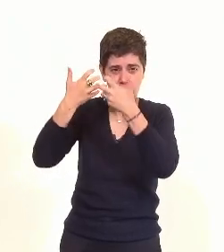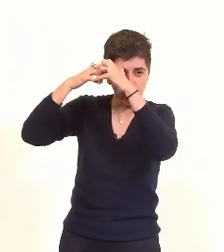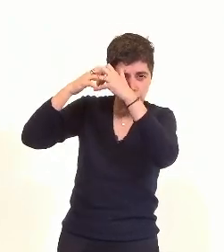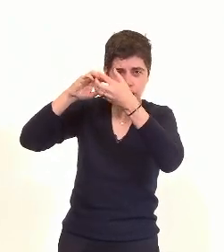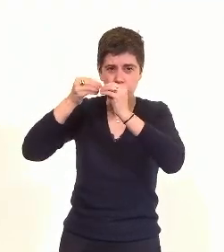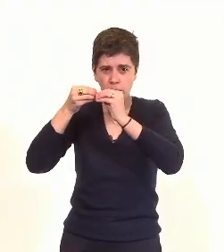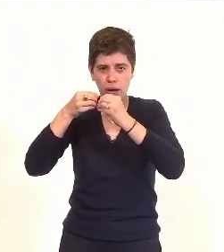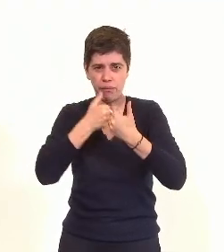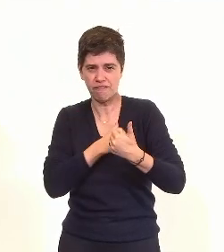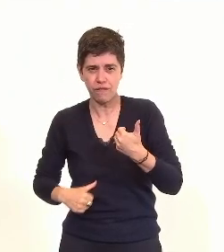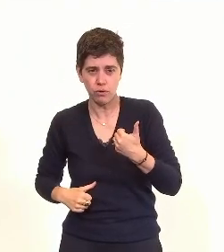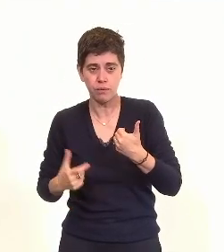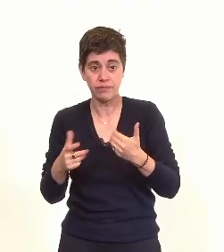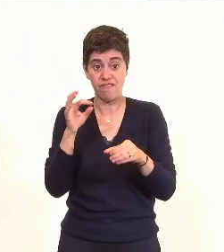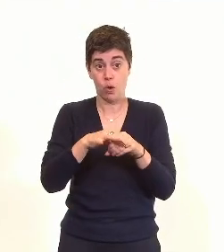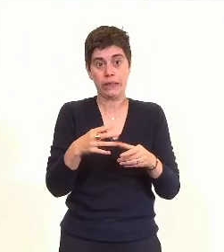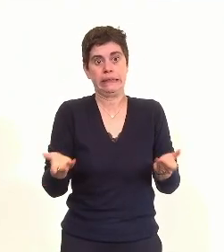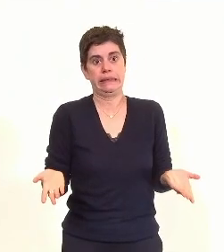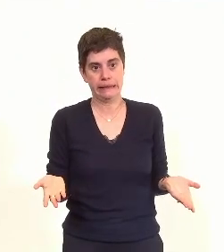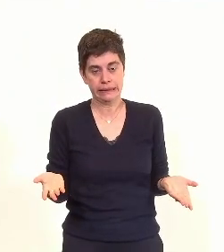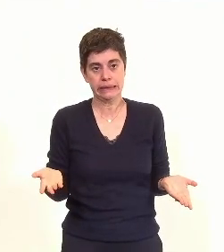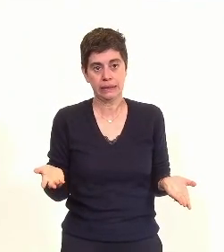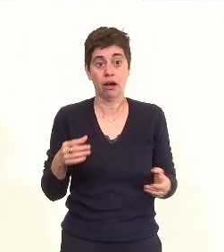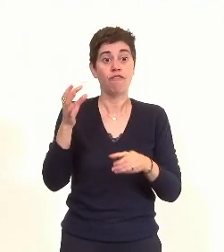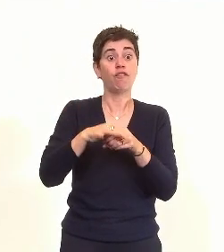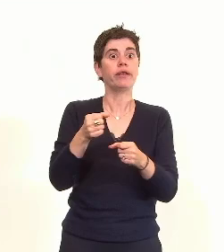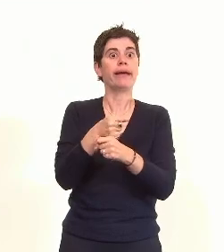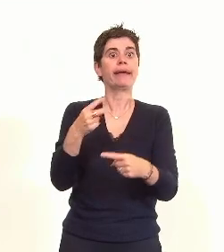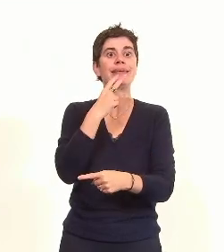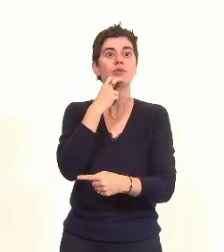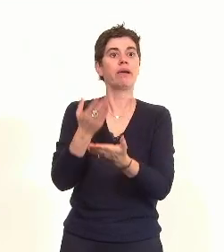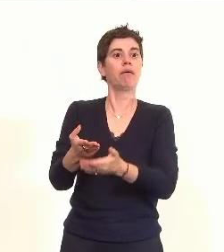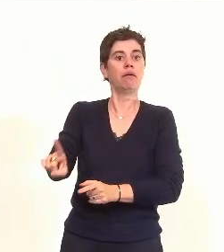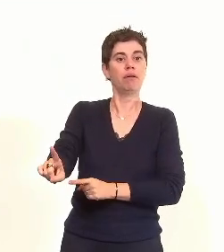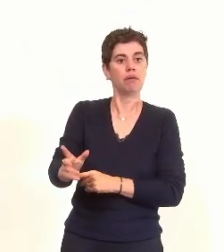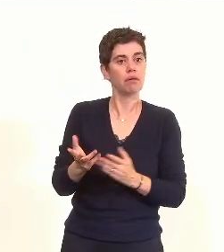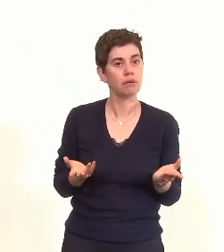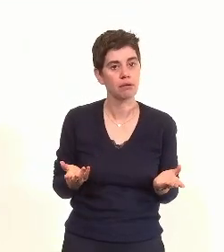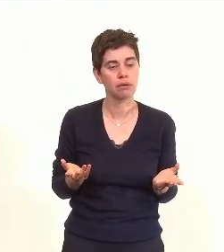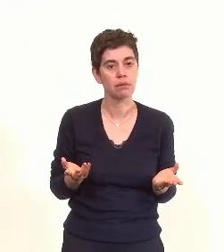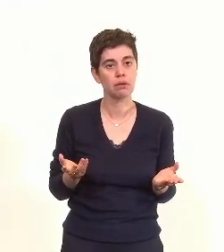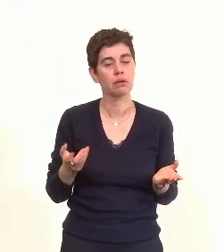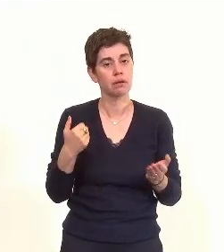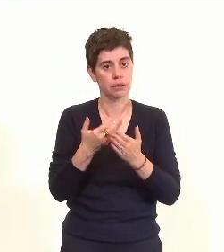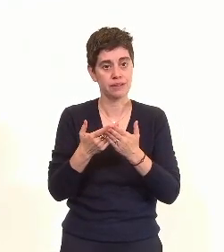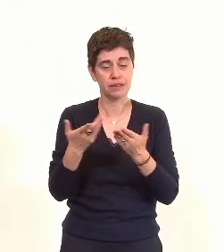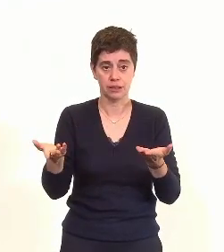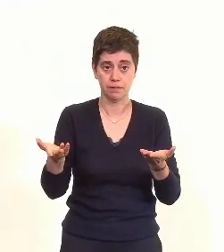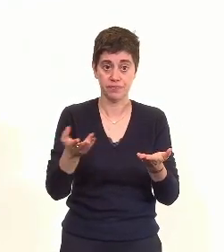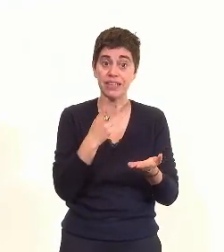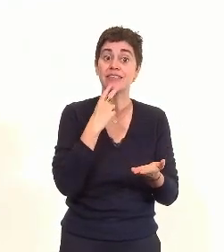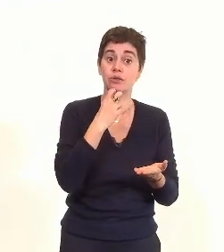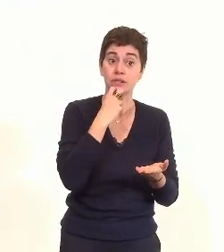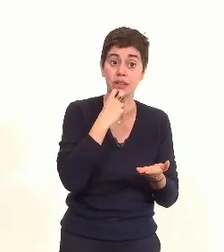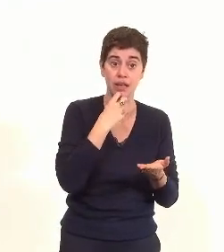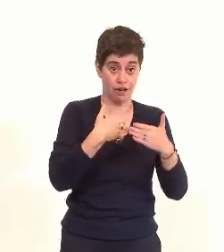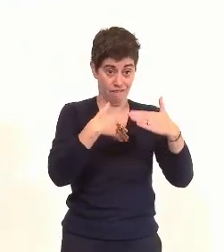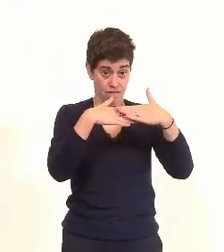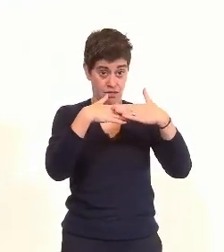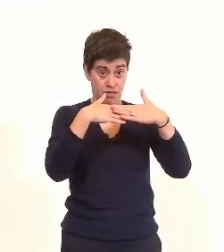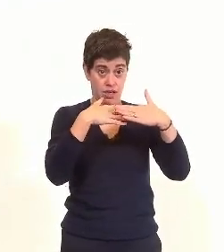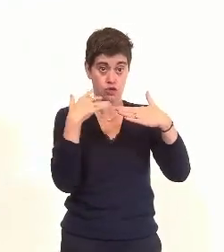la question du vote, par exemple, c'est plus le Graal sacré de la citoyenneté. Les frontières sociales de la citoyenneté, elles ont tendance à